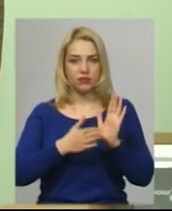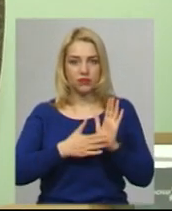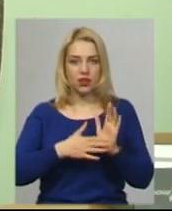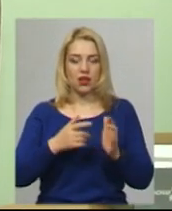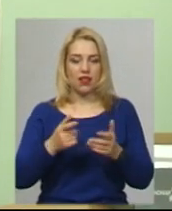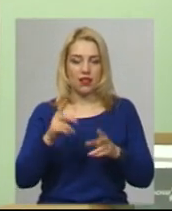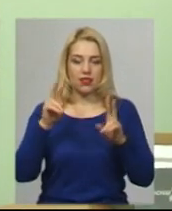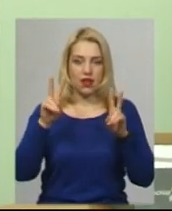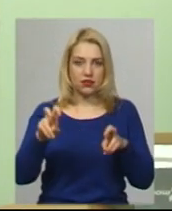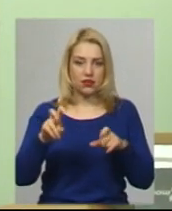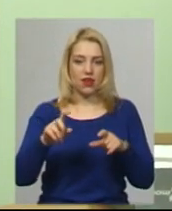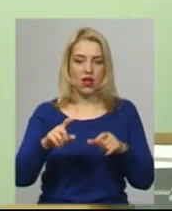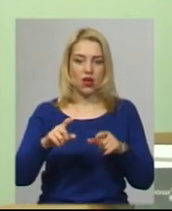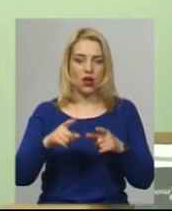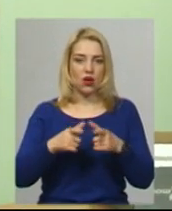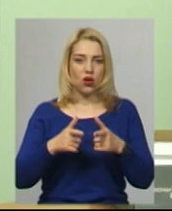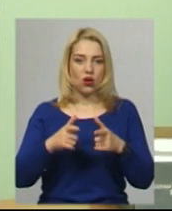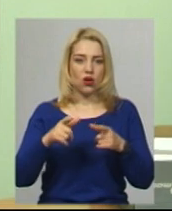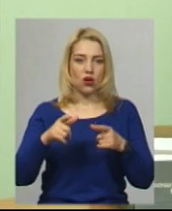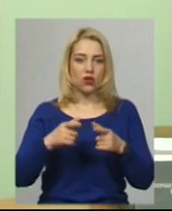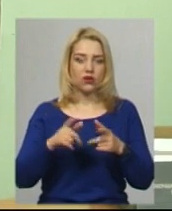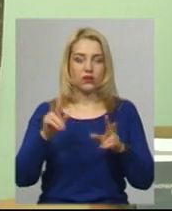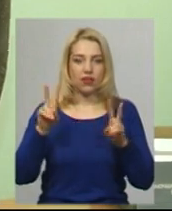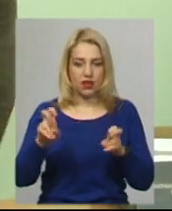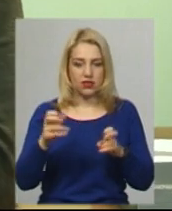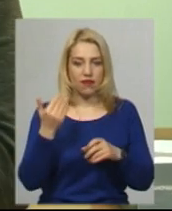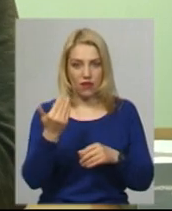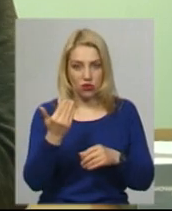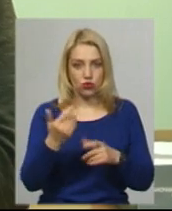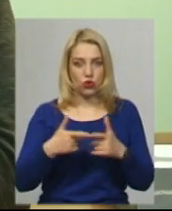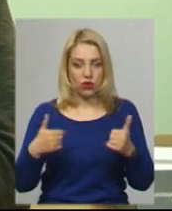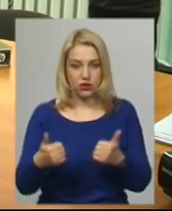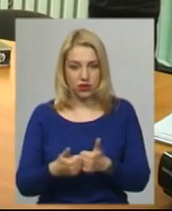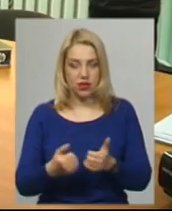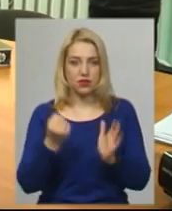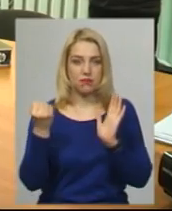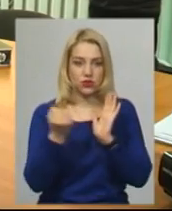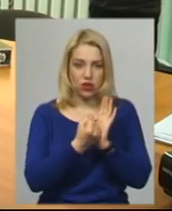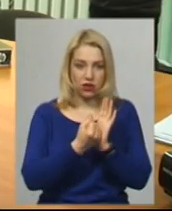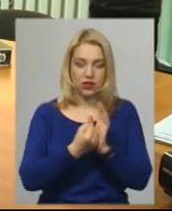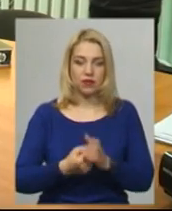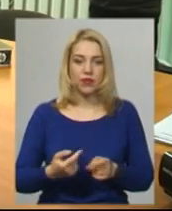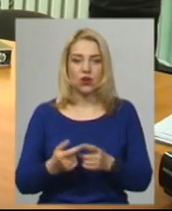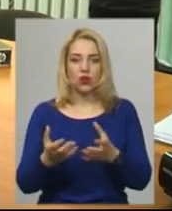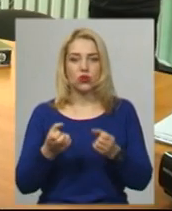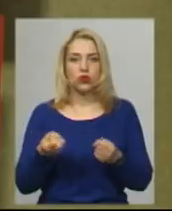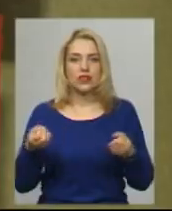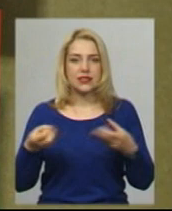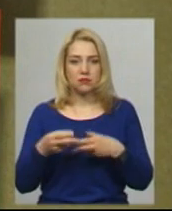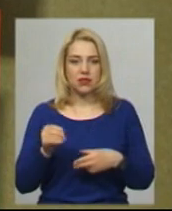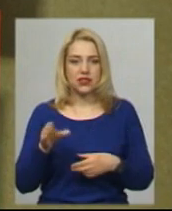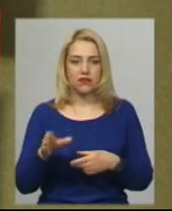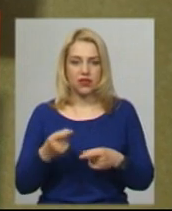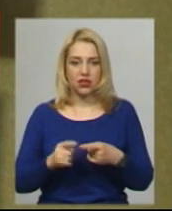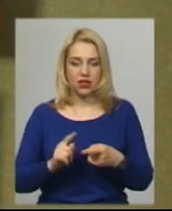прежде чим батькові, кому ви видаєте, і печатку вашу. Нашу установу. Отримав спецквитки інженер цивільного захисту